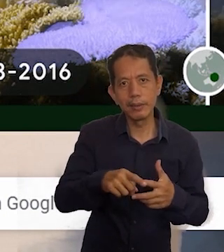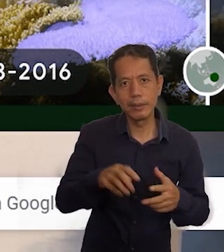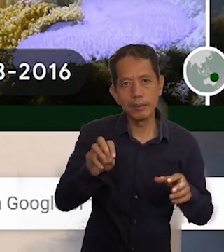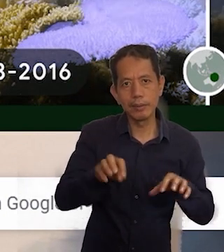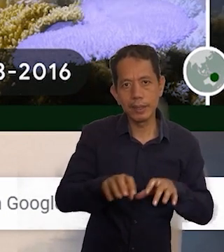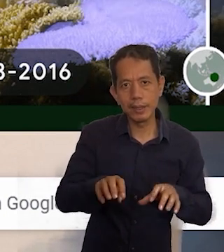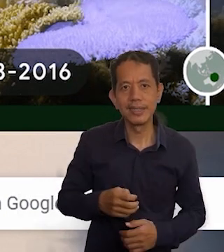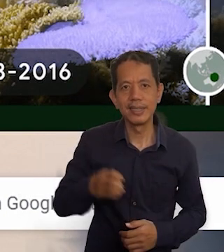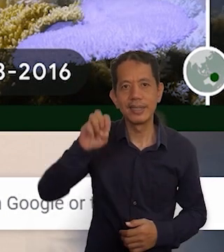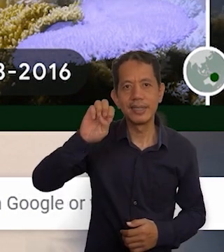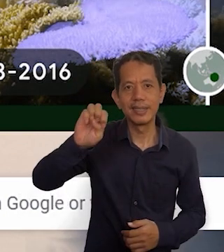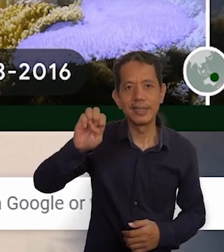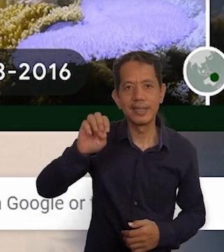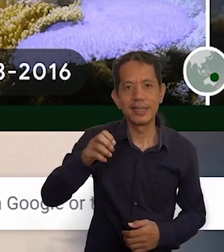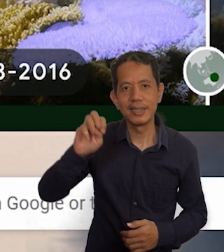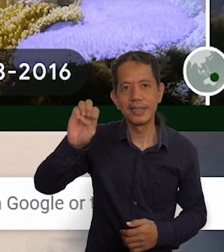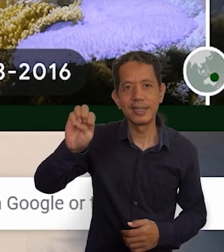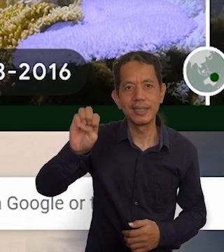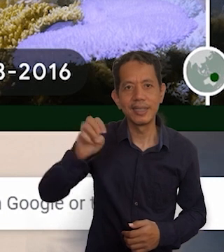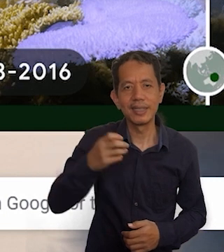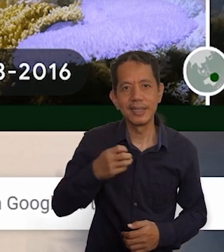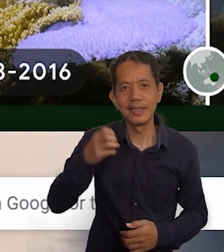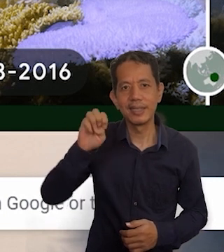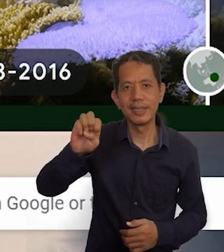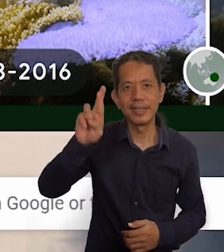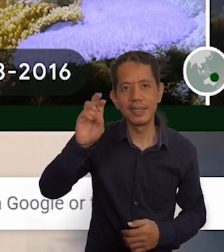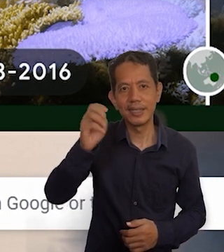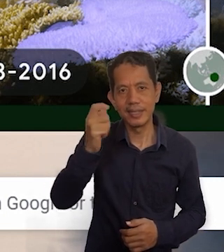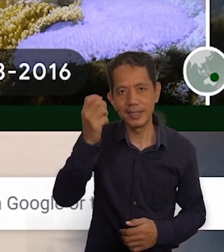berikut, yaitu